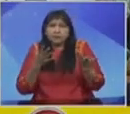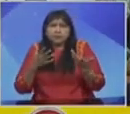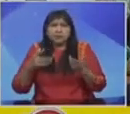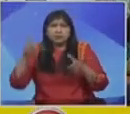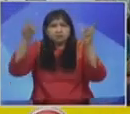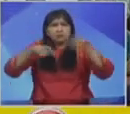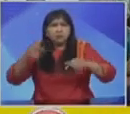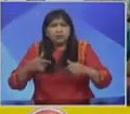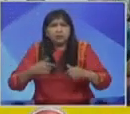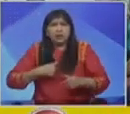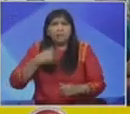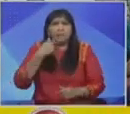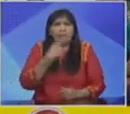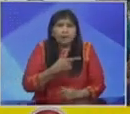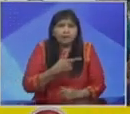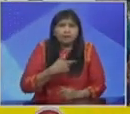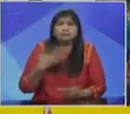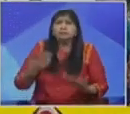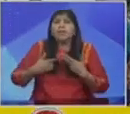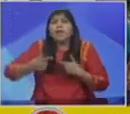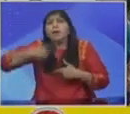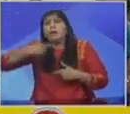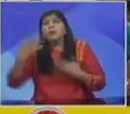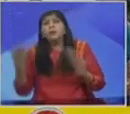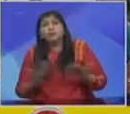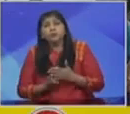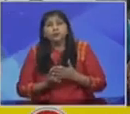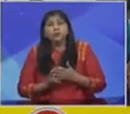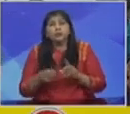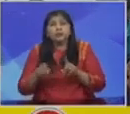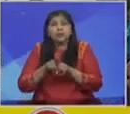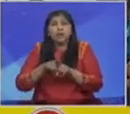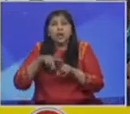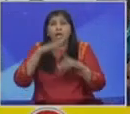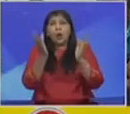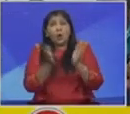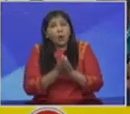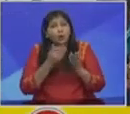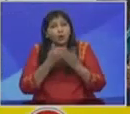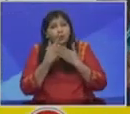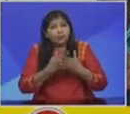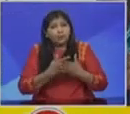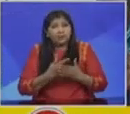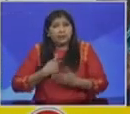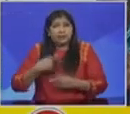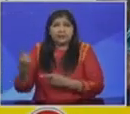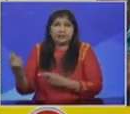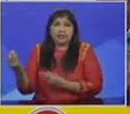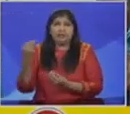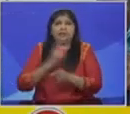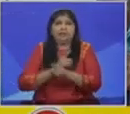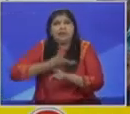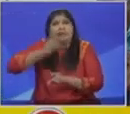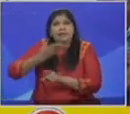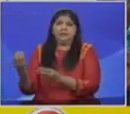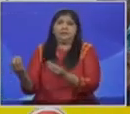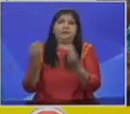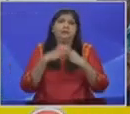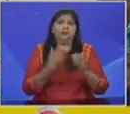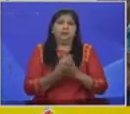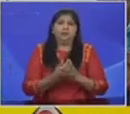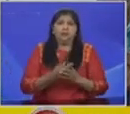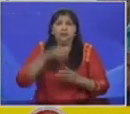के बारे में बताने का मेरा मकसद यही है कि हम सभी इनसे प्रेरणा लें। जब देश का